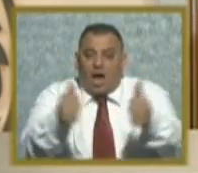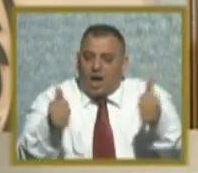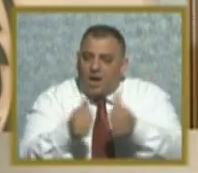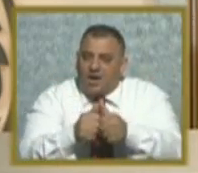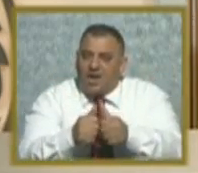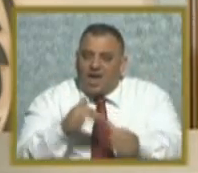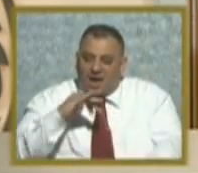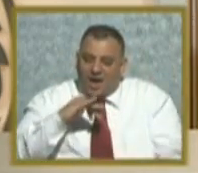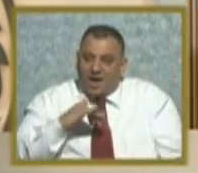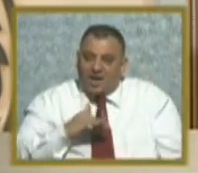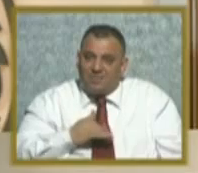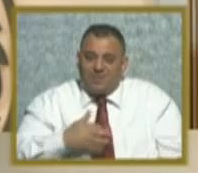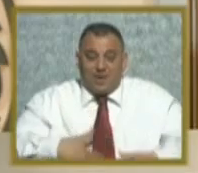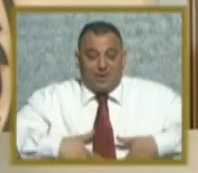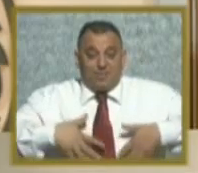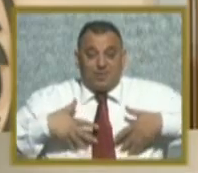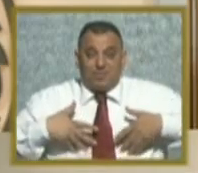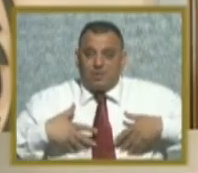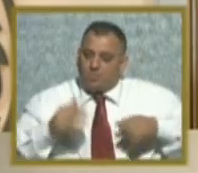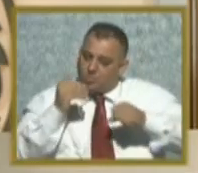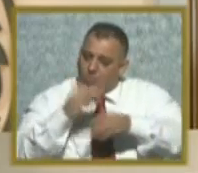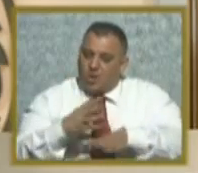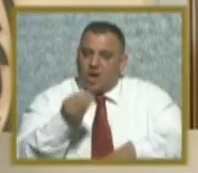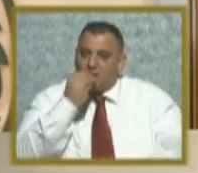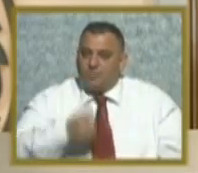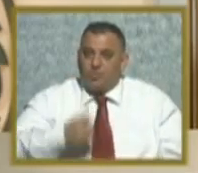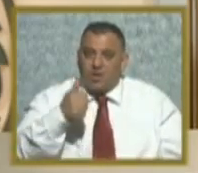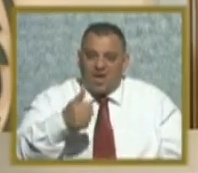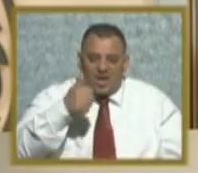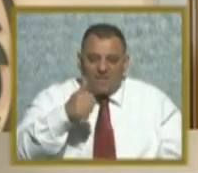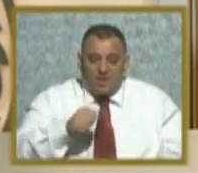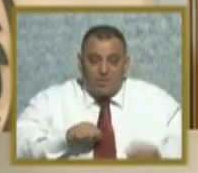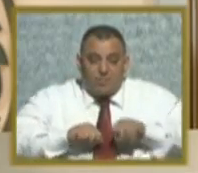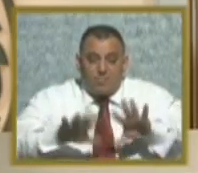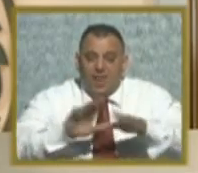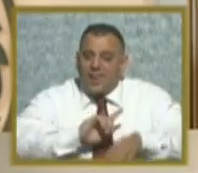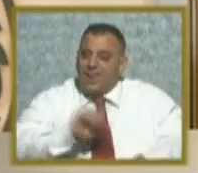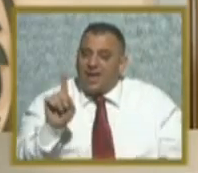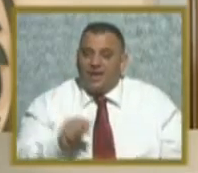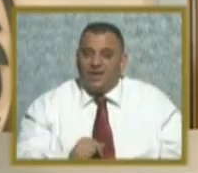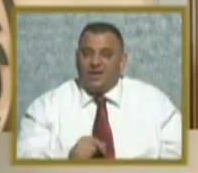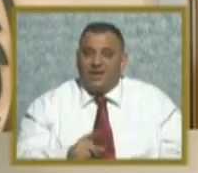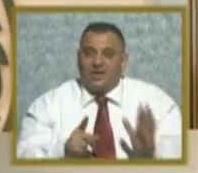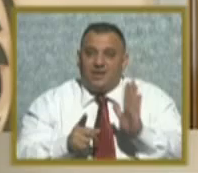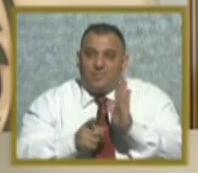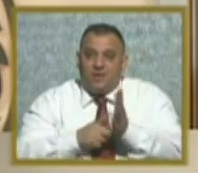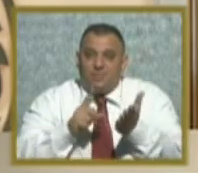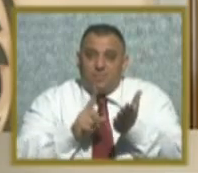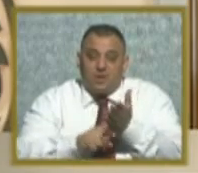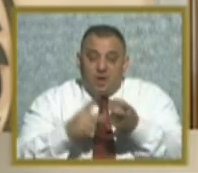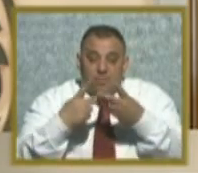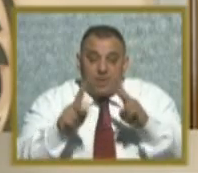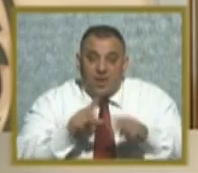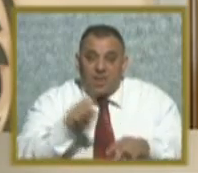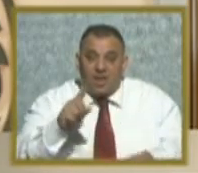إحنا فرحانين بهذه السيارة ما في بأس، لكن من دون إسراف ومن دون تبذير، ولا يعتقدون بأن هذا مشروع، لأن